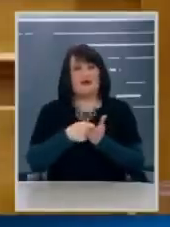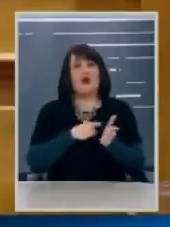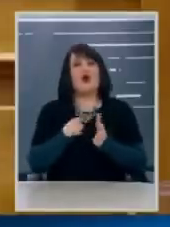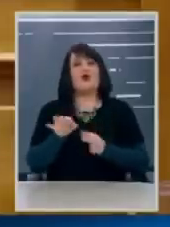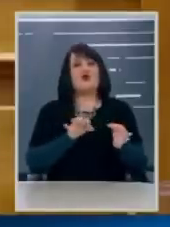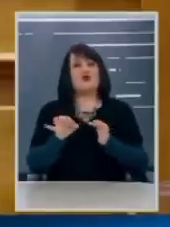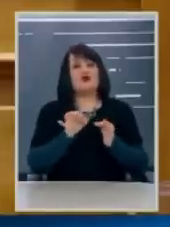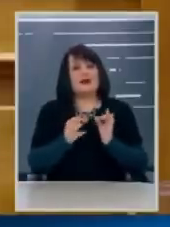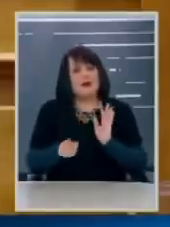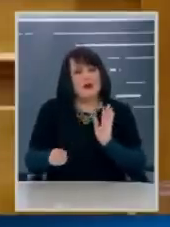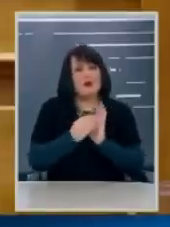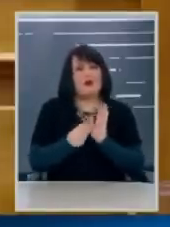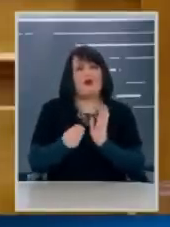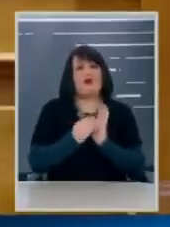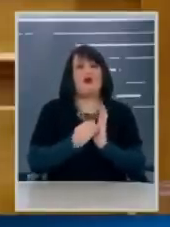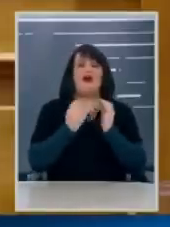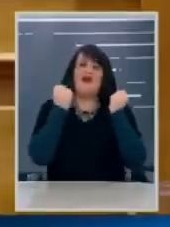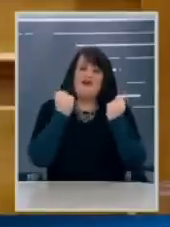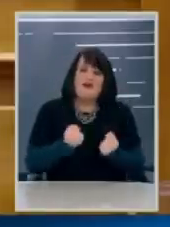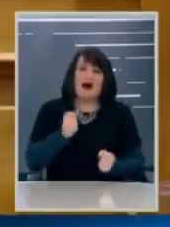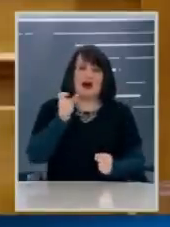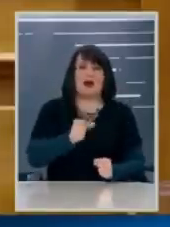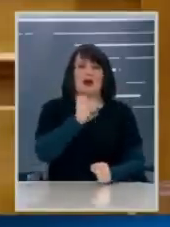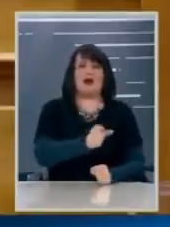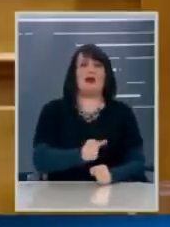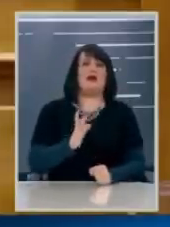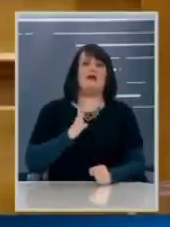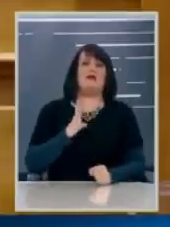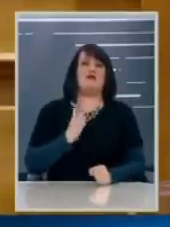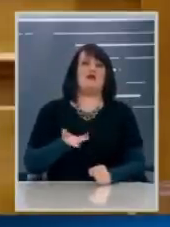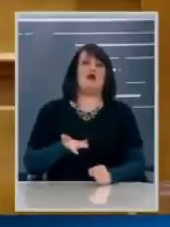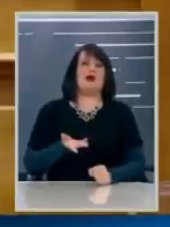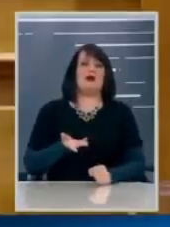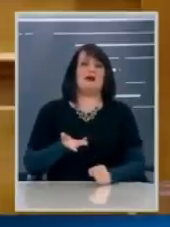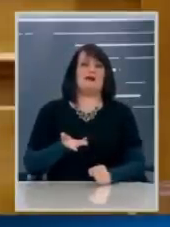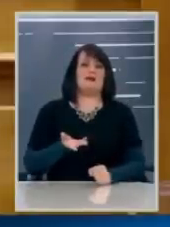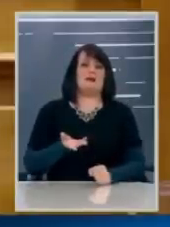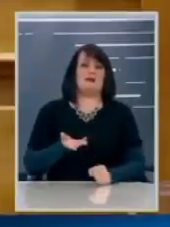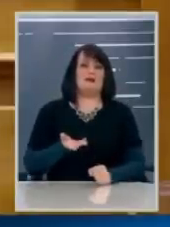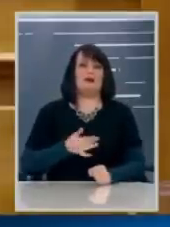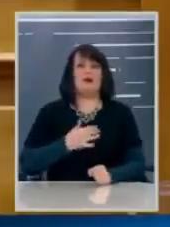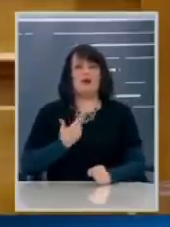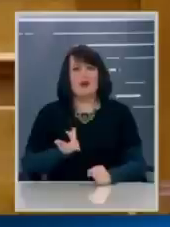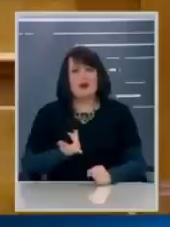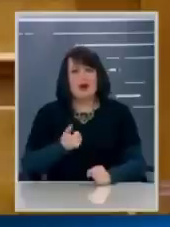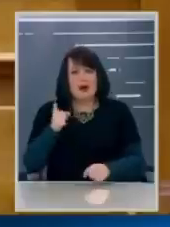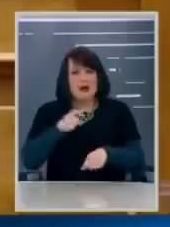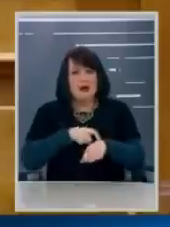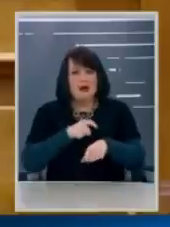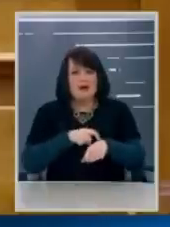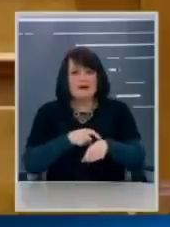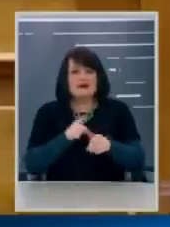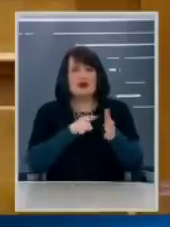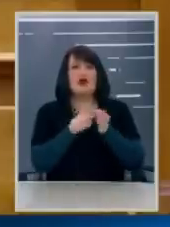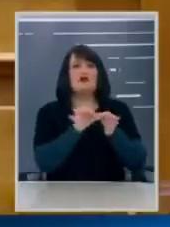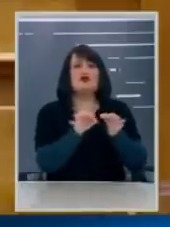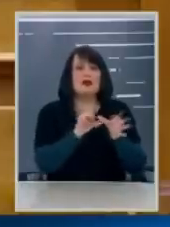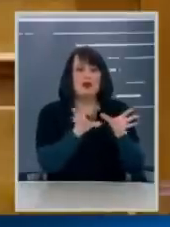να εντάξεις τα βάρη των πολιτών και όχι να κάνεις για κάθε τομέα που αργοπεθαίνει ένα άλλο